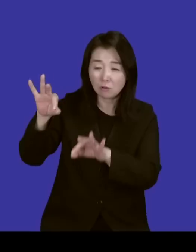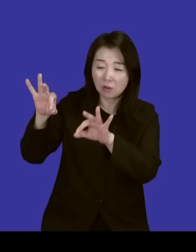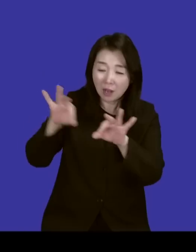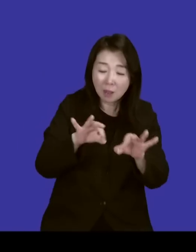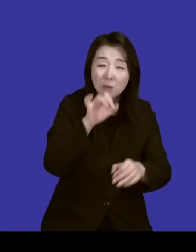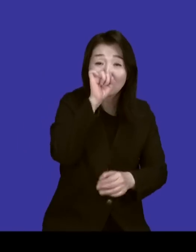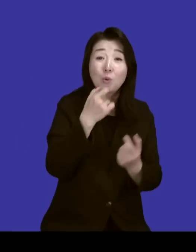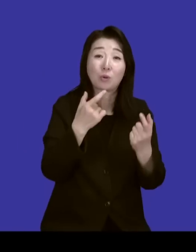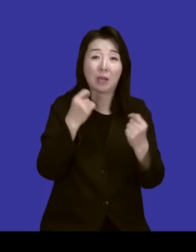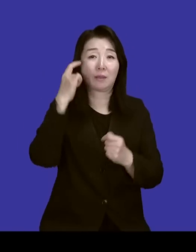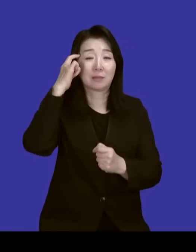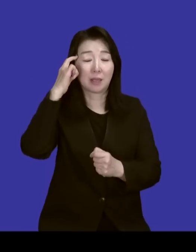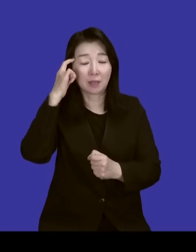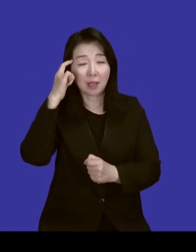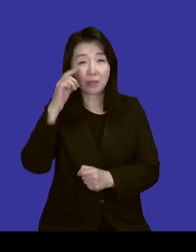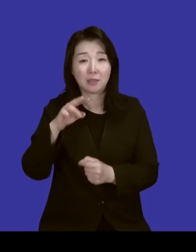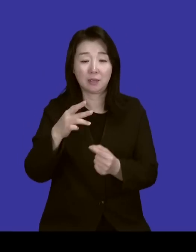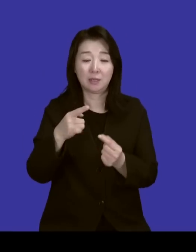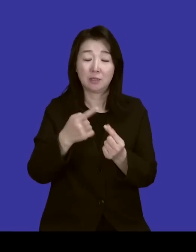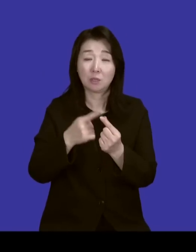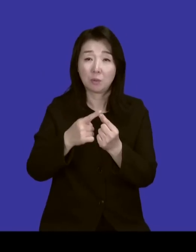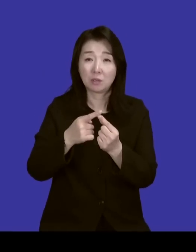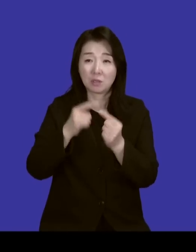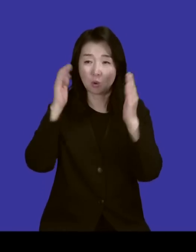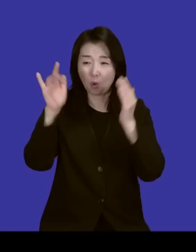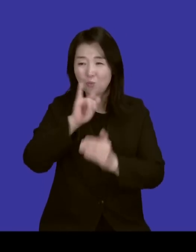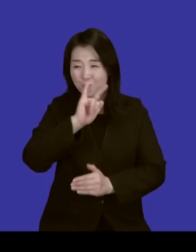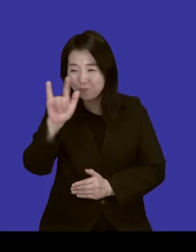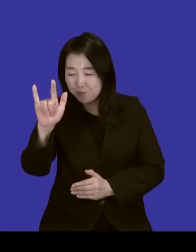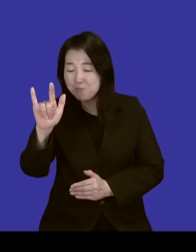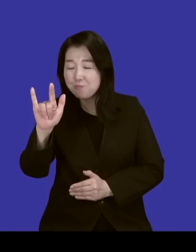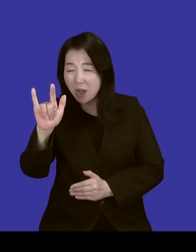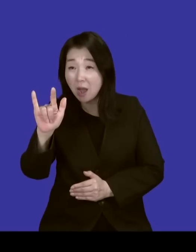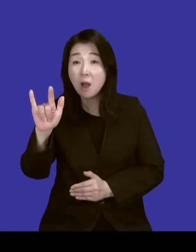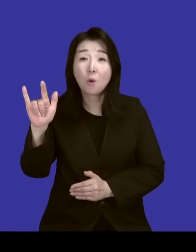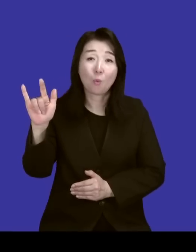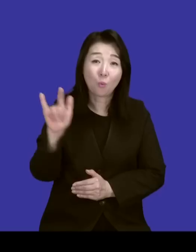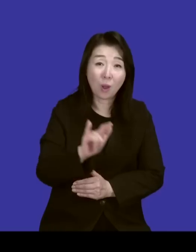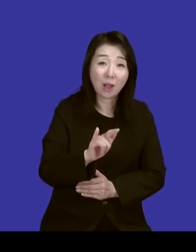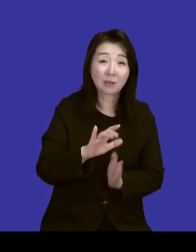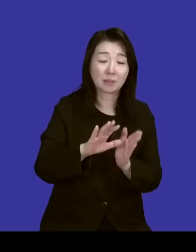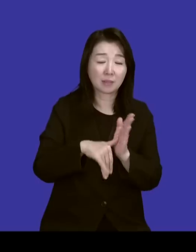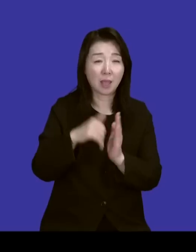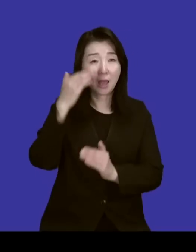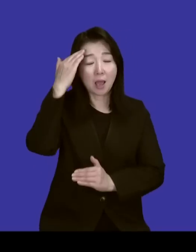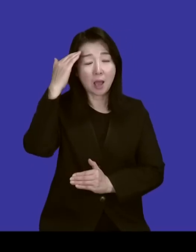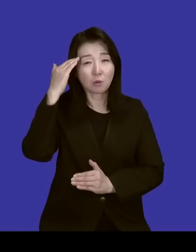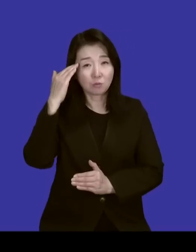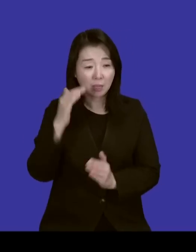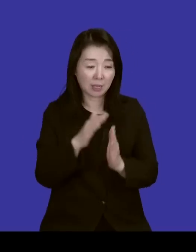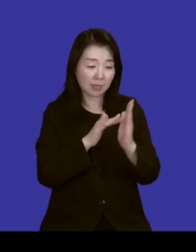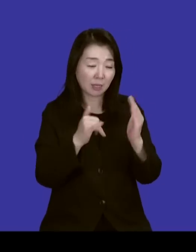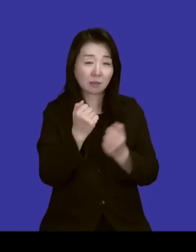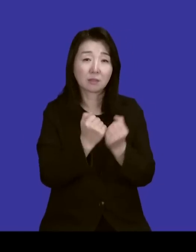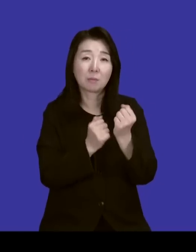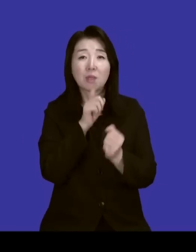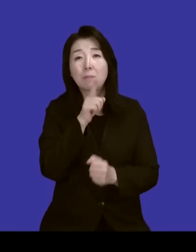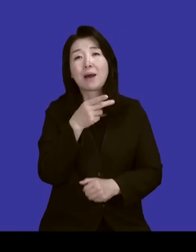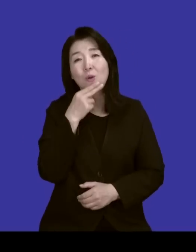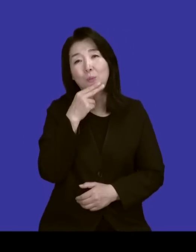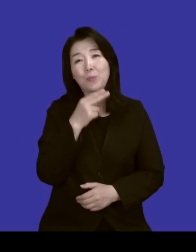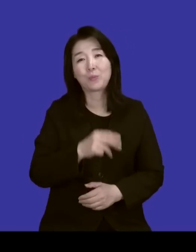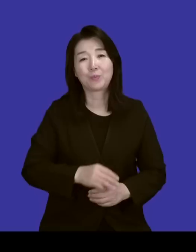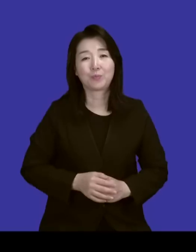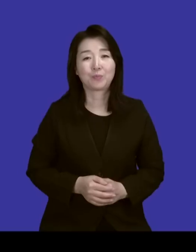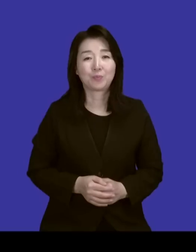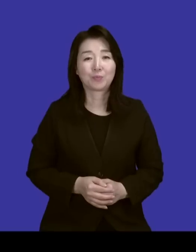유학을 마치고 나와갖고 예. 네, 한국에 아직 가정 세미나라는 말이 없었을 없을 때입니다. 때, 예. 네, 단어 없었을